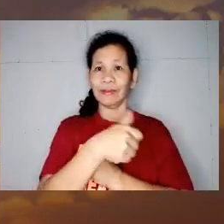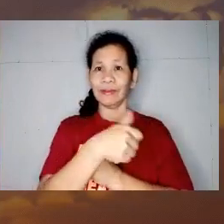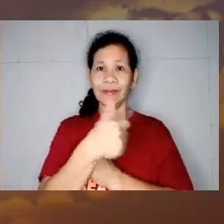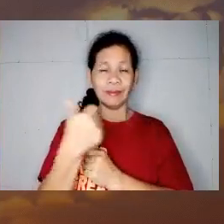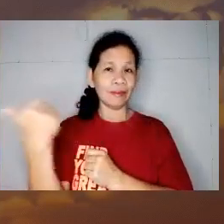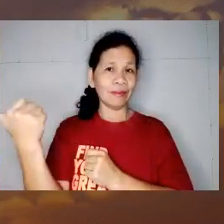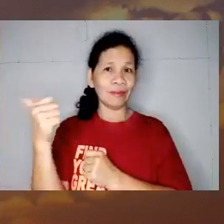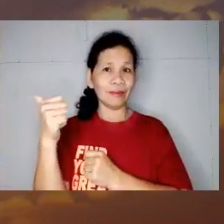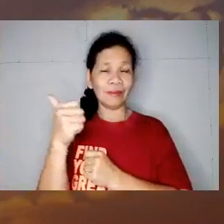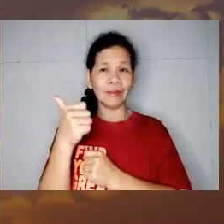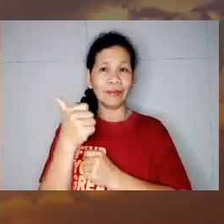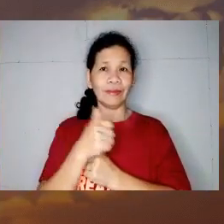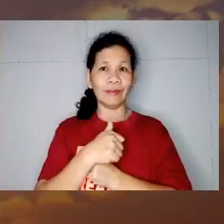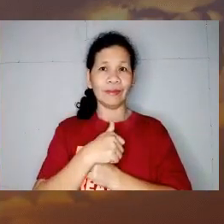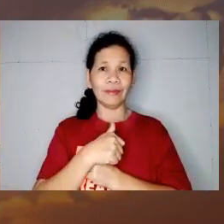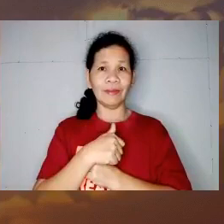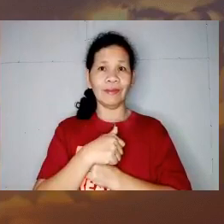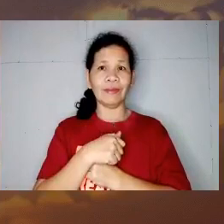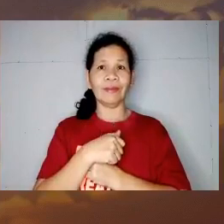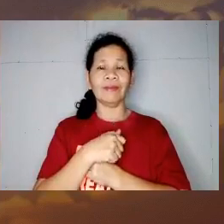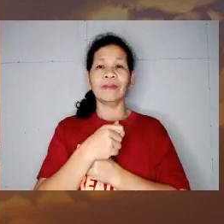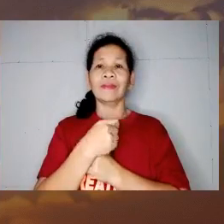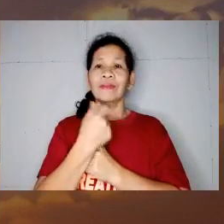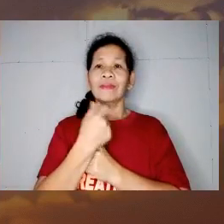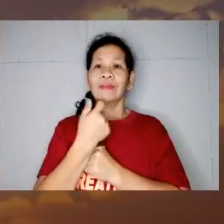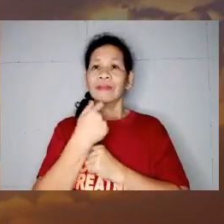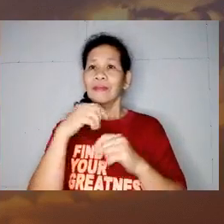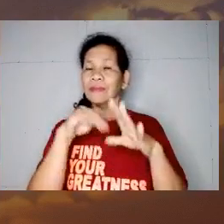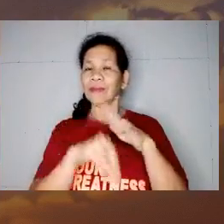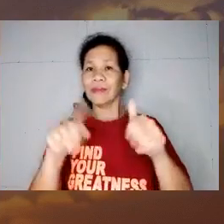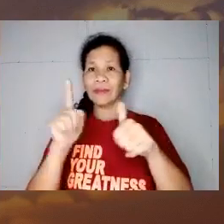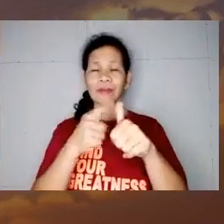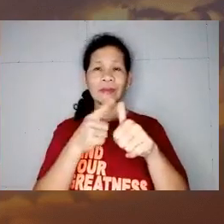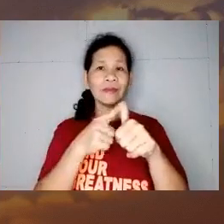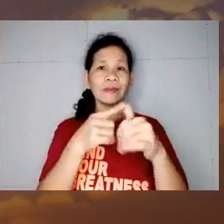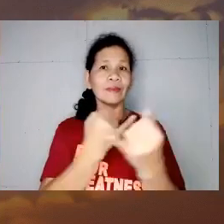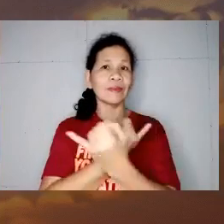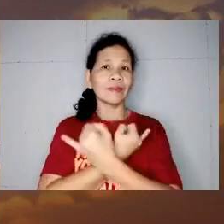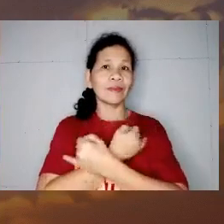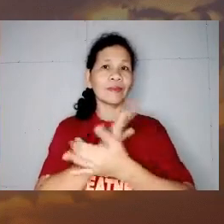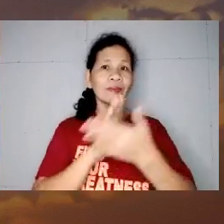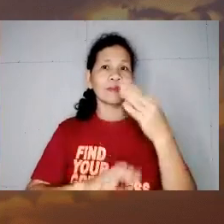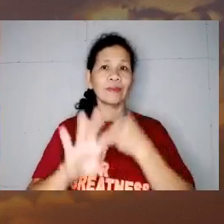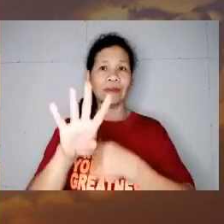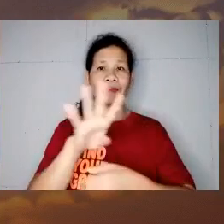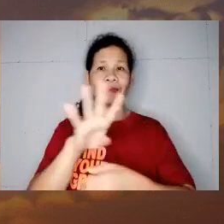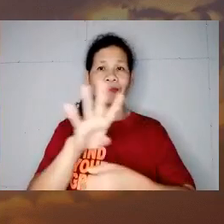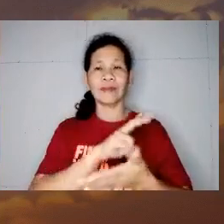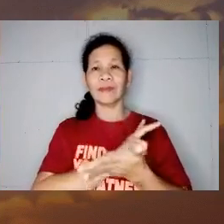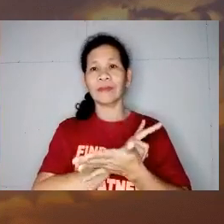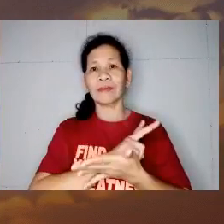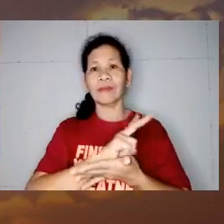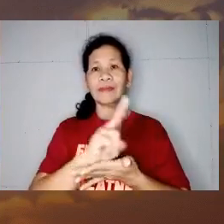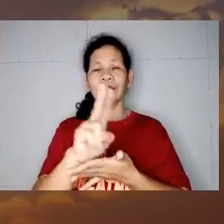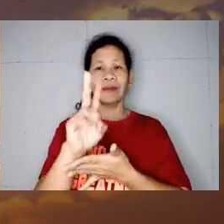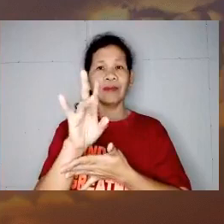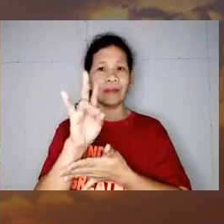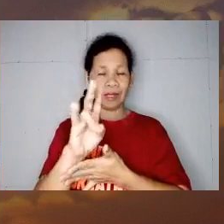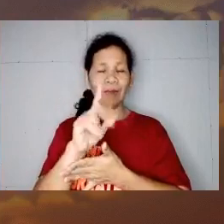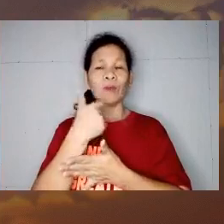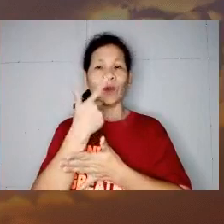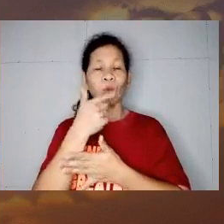John 4:7, everyone that loveth is born of God and knoweth God.